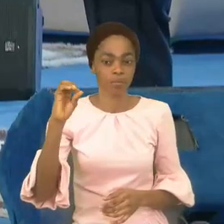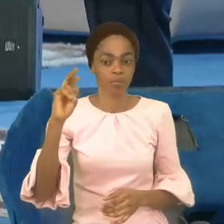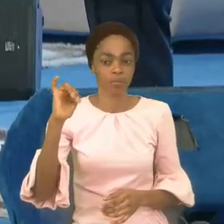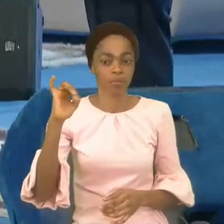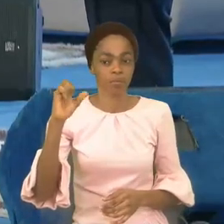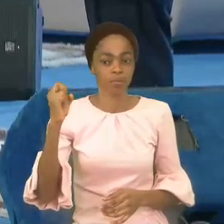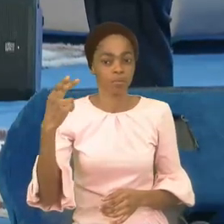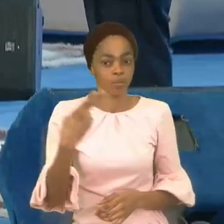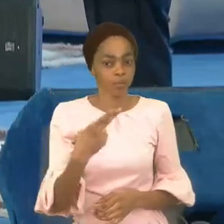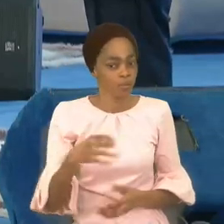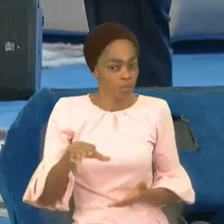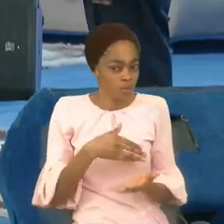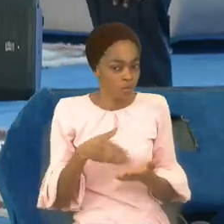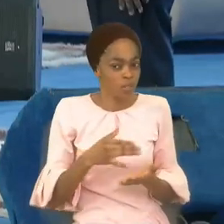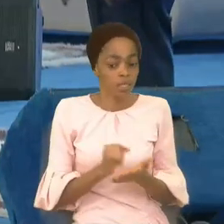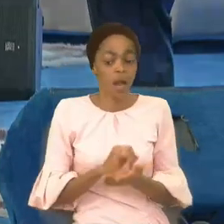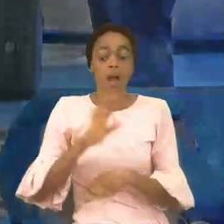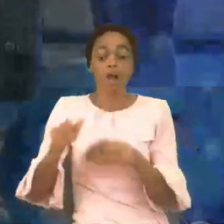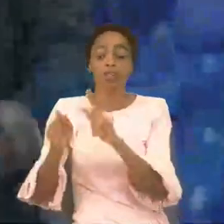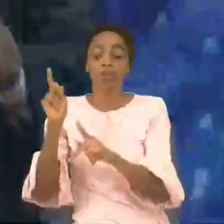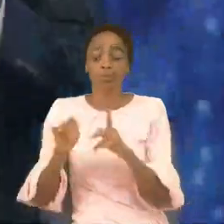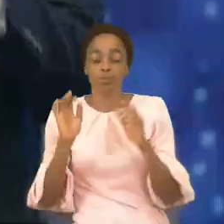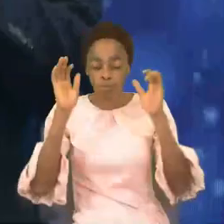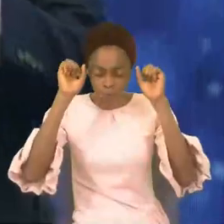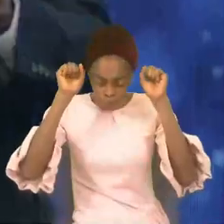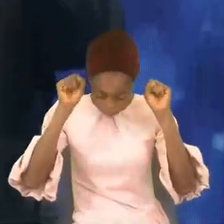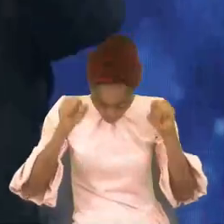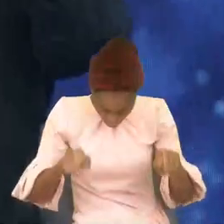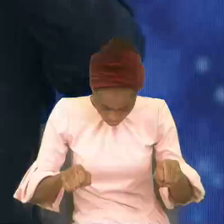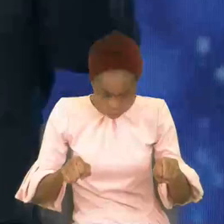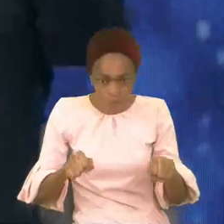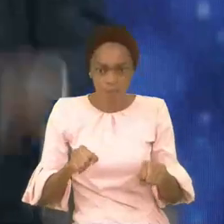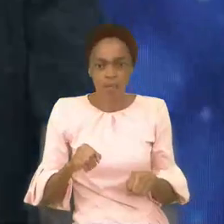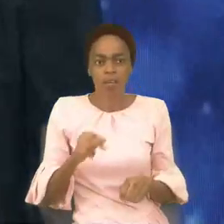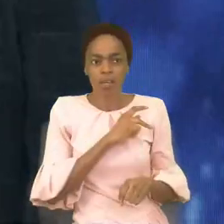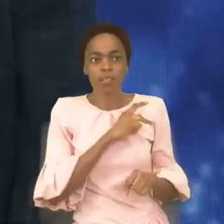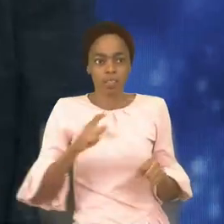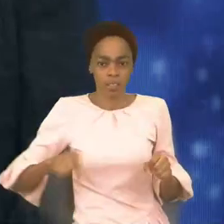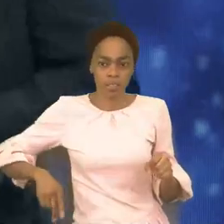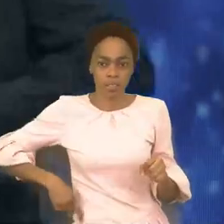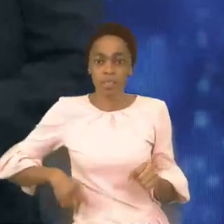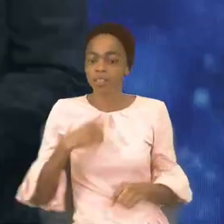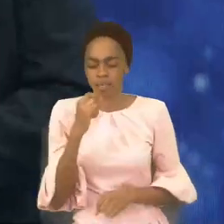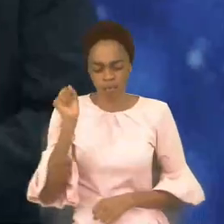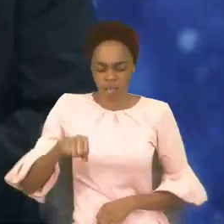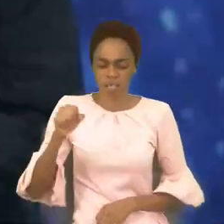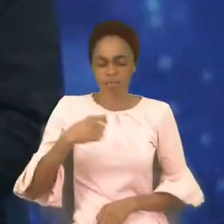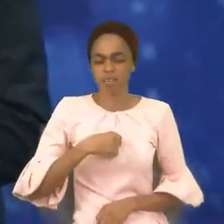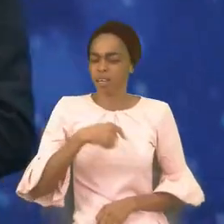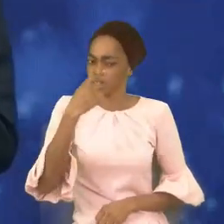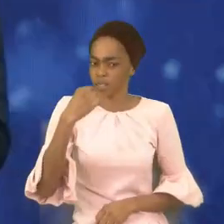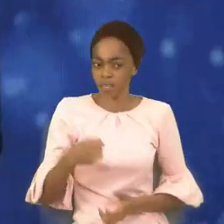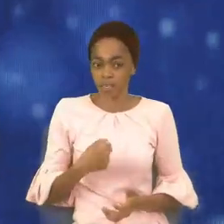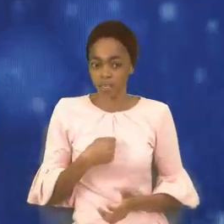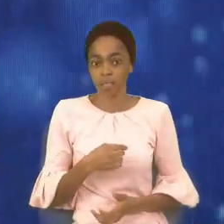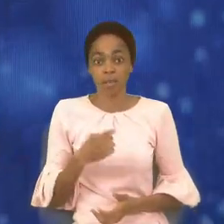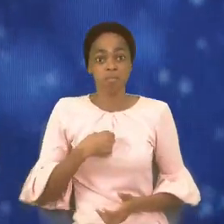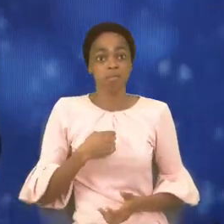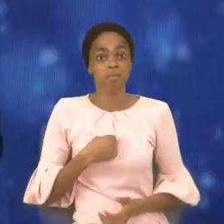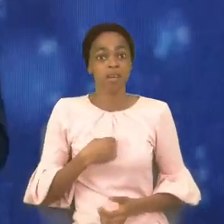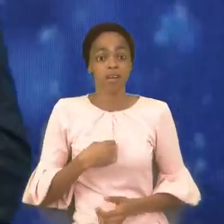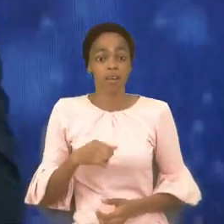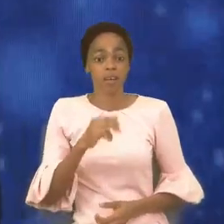des instruments babyloniens qu'ils fléchissent là? Oui, c'est ce que j'ai dit. Moi, Nebuchadnezzar,